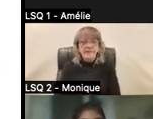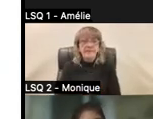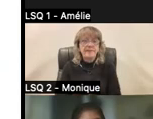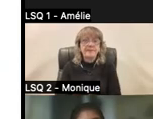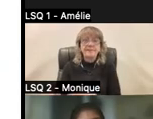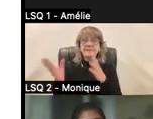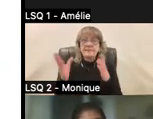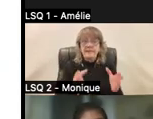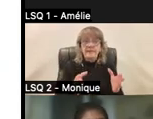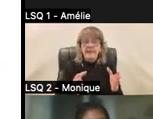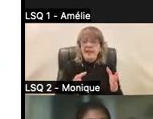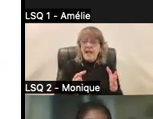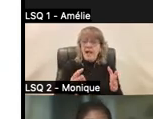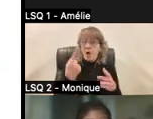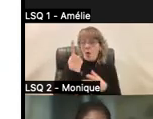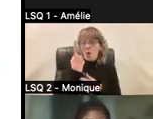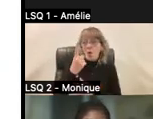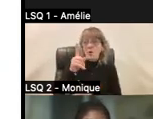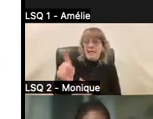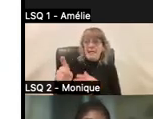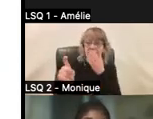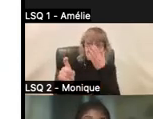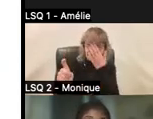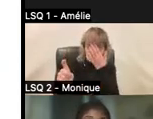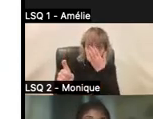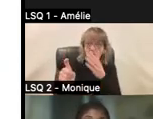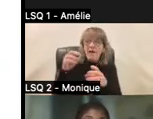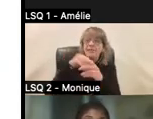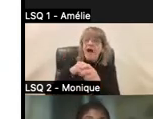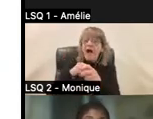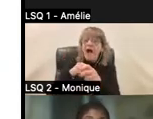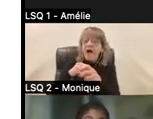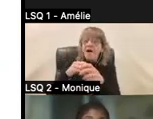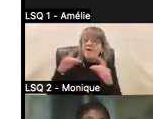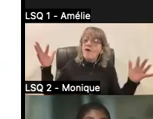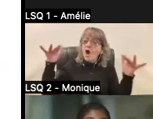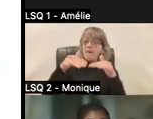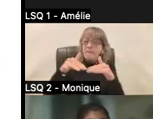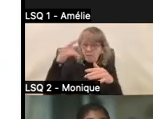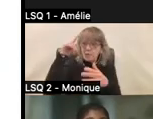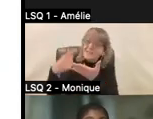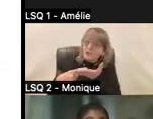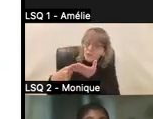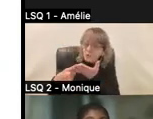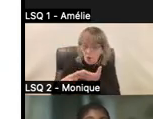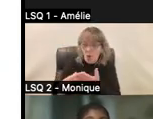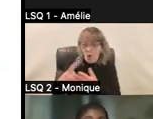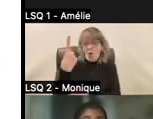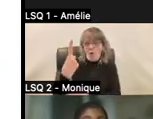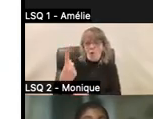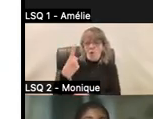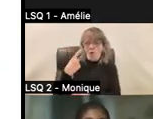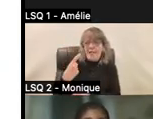Ici est une question posée, dans, le forum de discussion, une question qui nous avait été